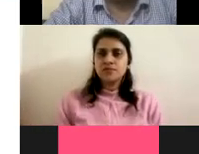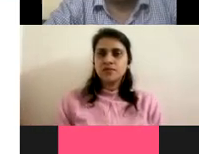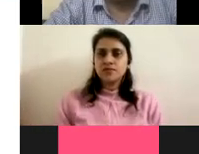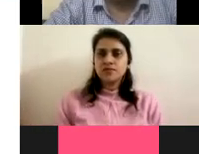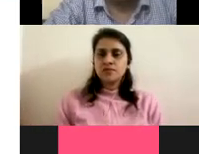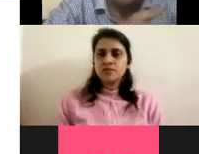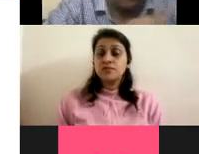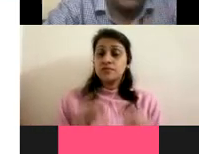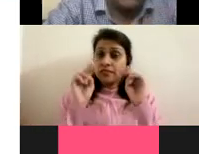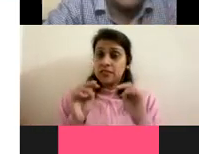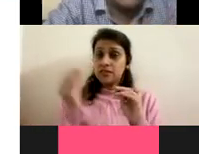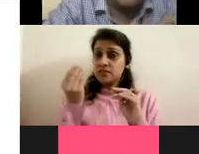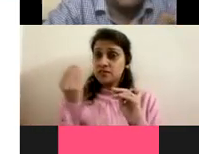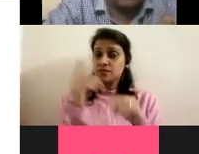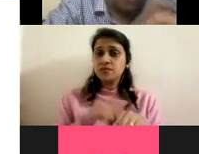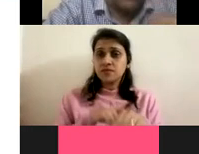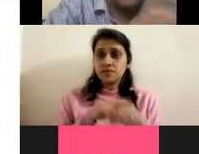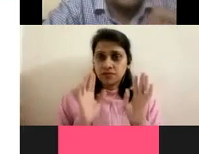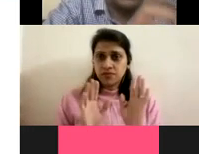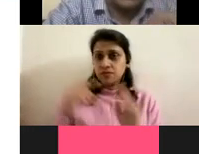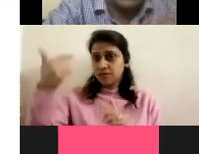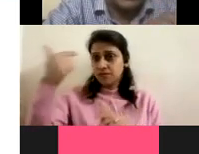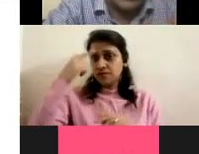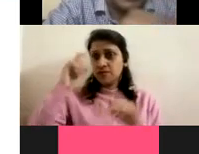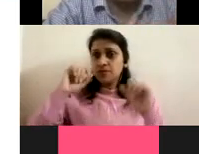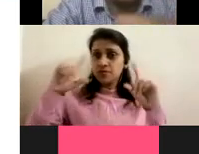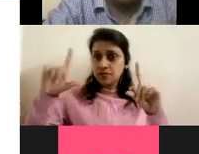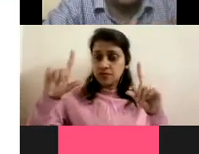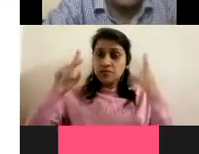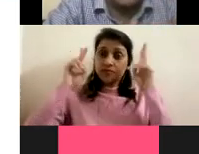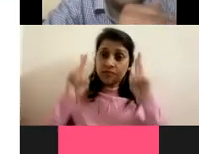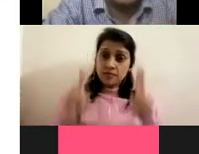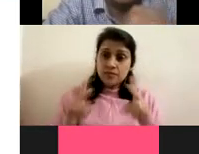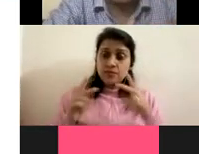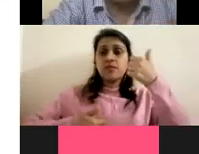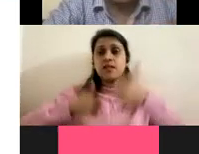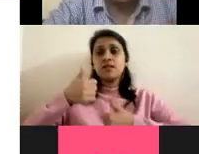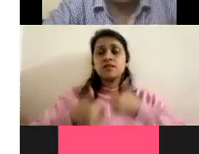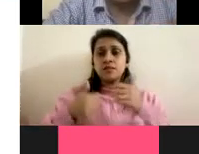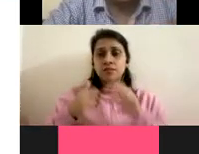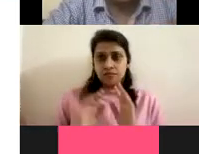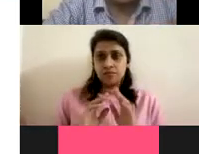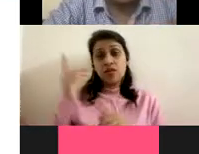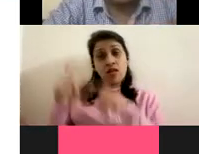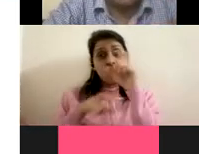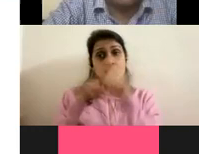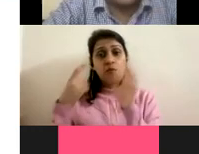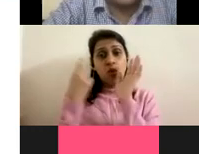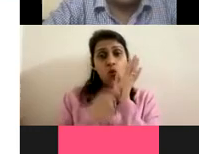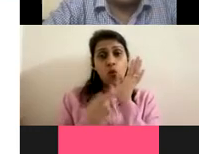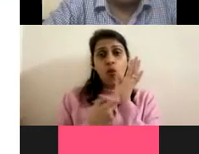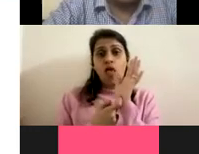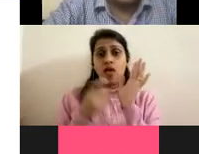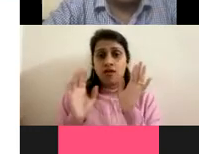requirement sometimes you know both video on rakhe hi interview karna hai aise companies ka requirement